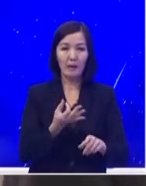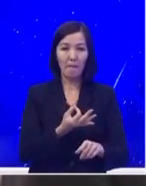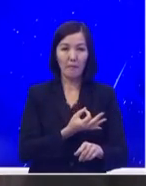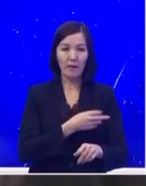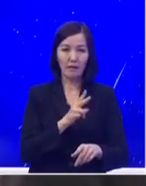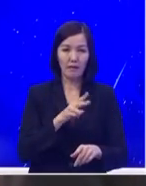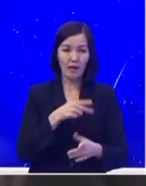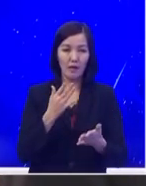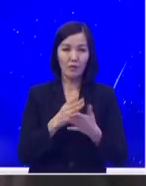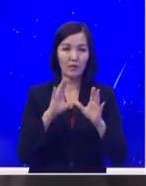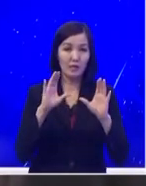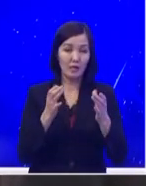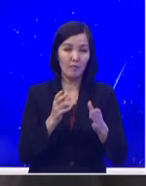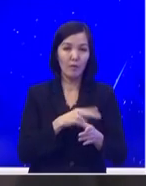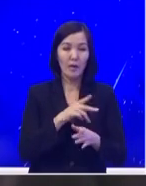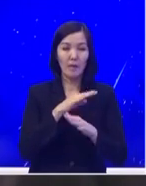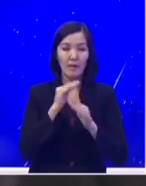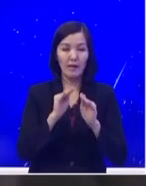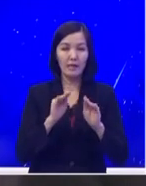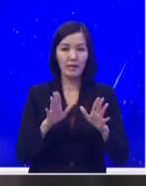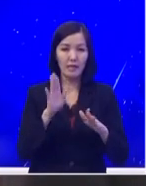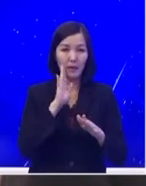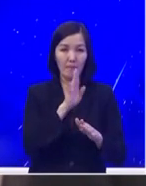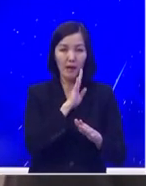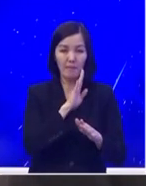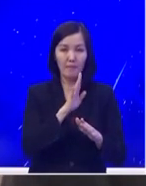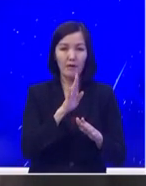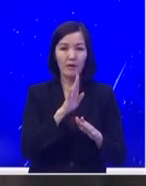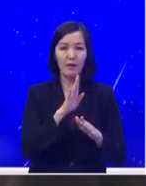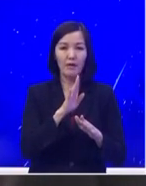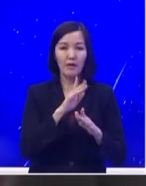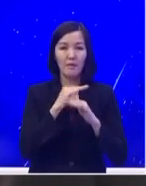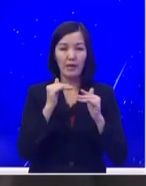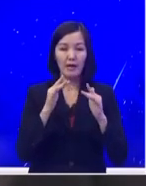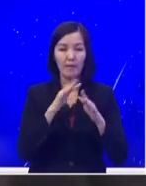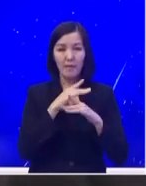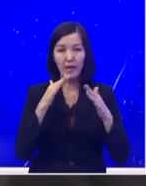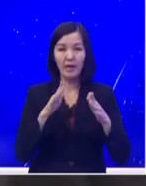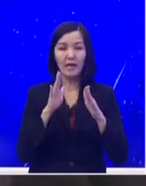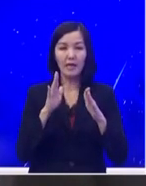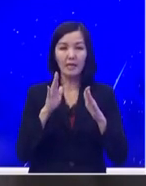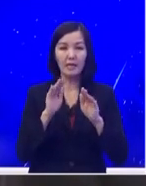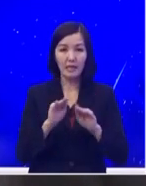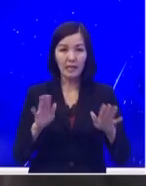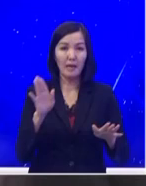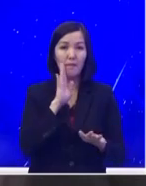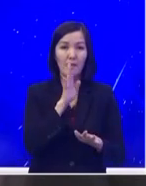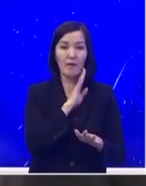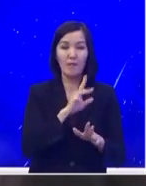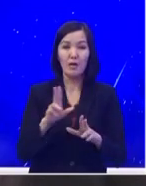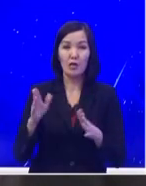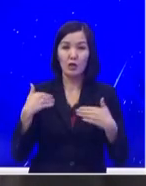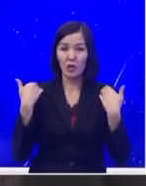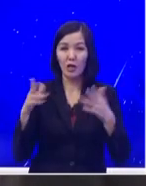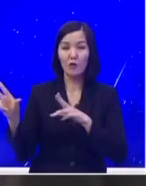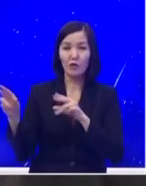медалью. Многодетных мам сегодня поздравили. Многодетным мам я желаю счастья, здоровья,